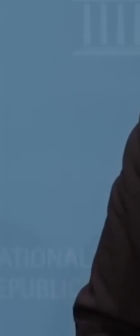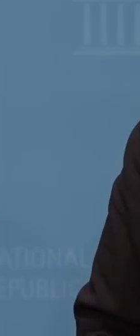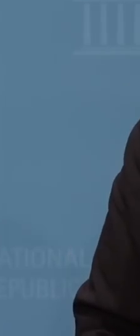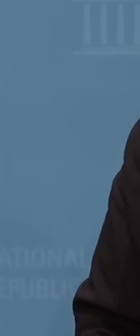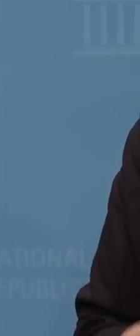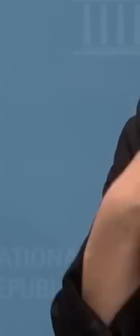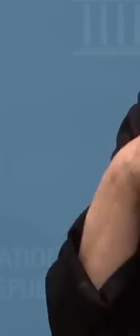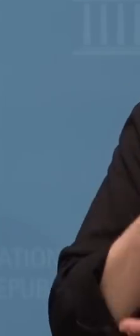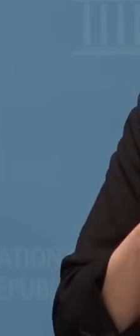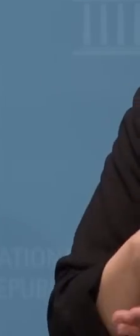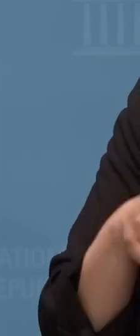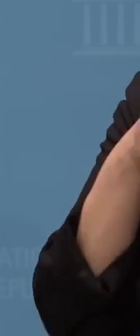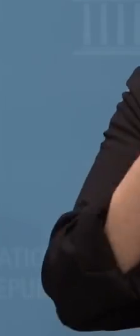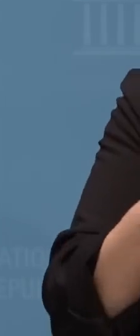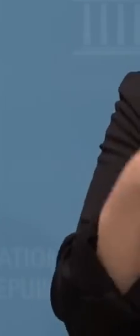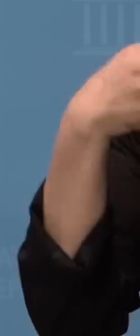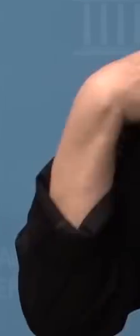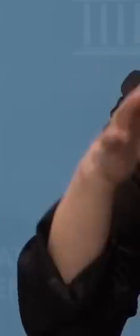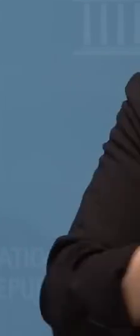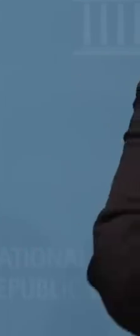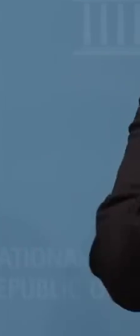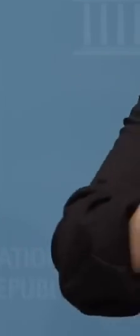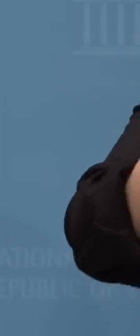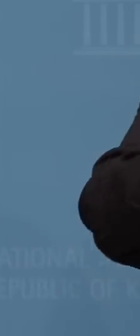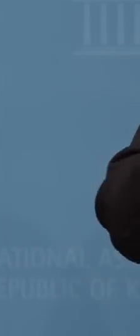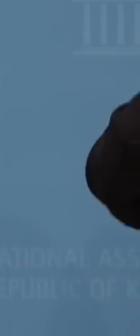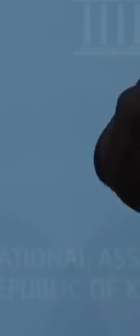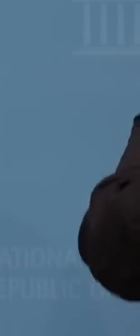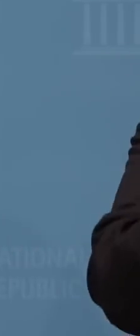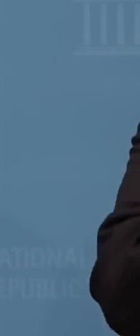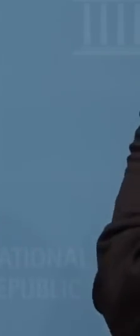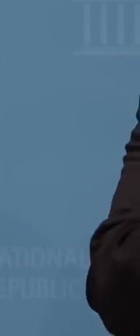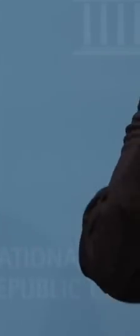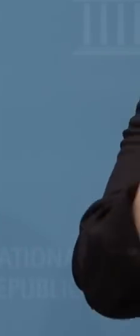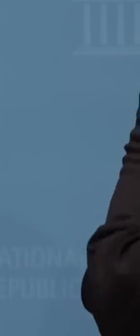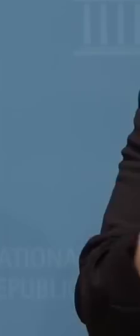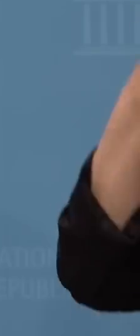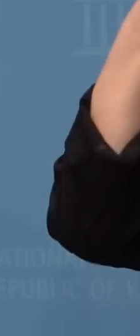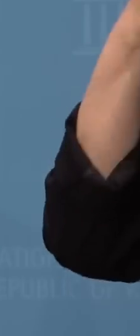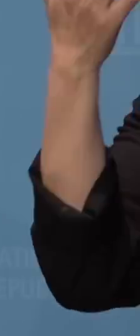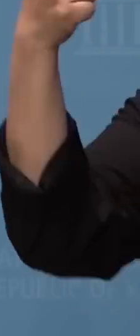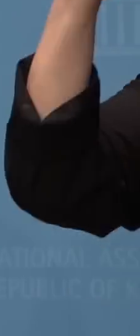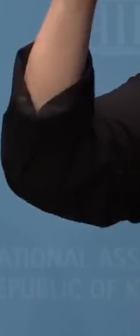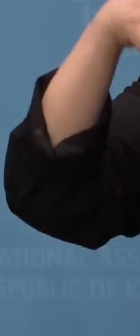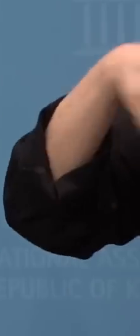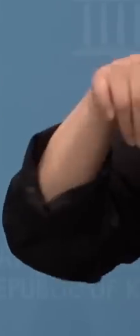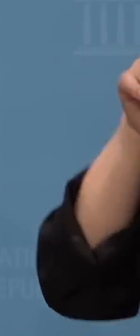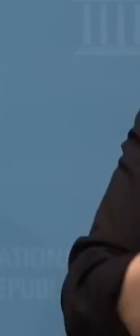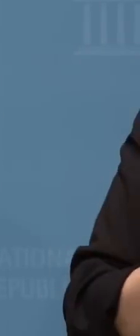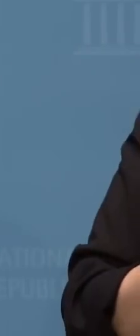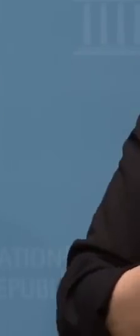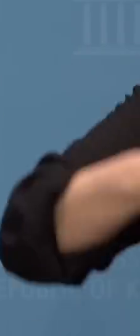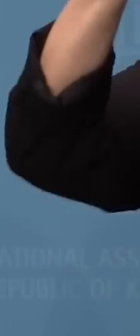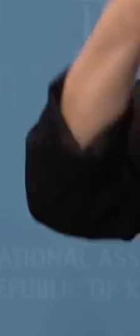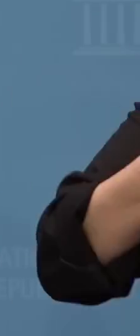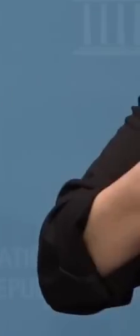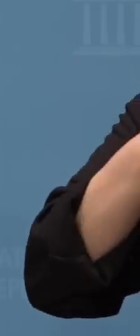저는 윤석열 정부 경제정책의 기조와 내용을 구한말 쇄국정책에 비유합니다. 주류